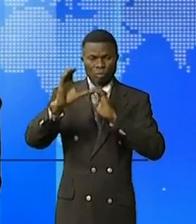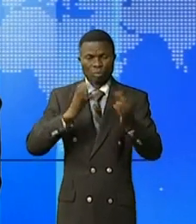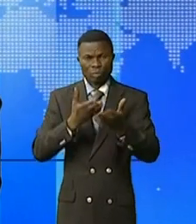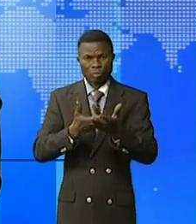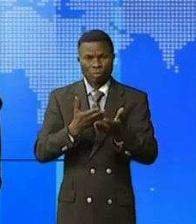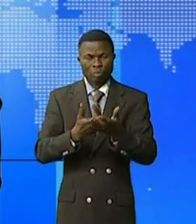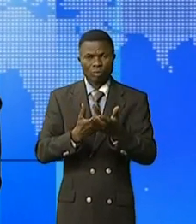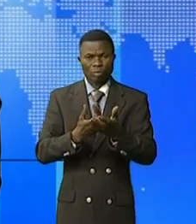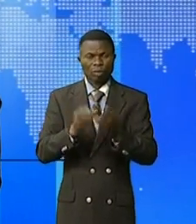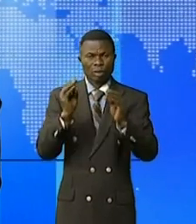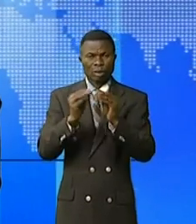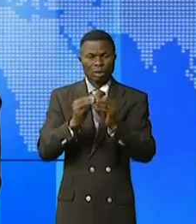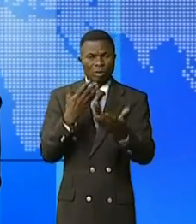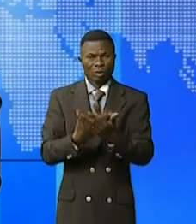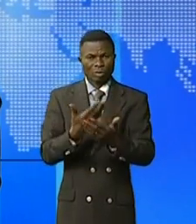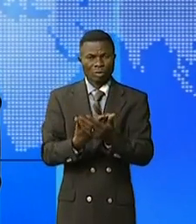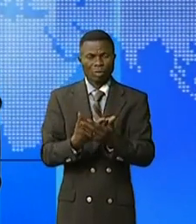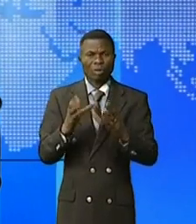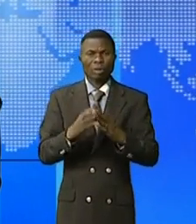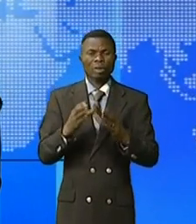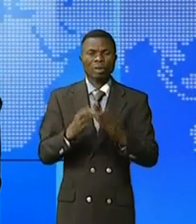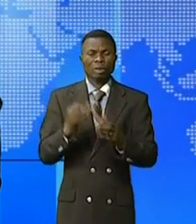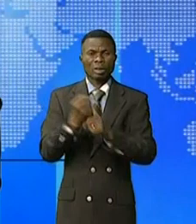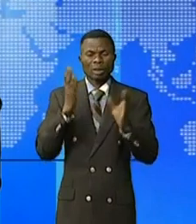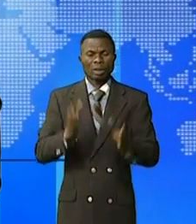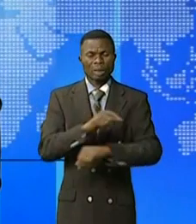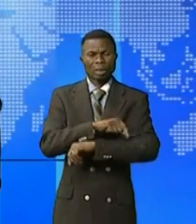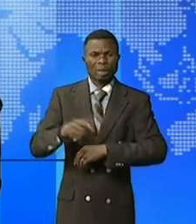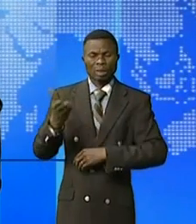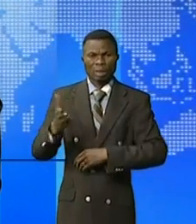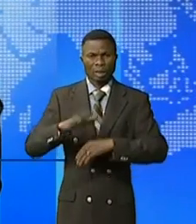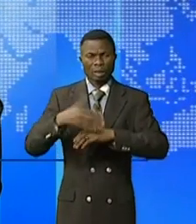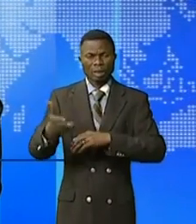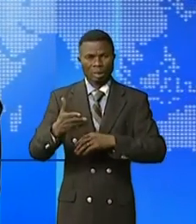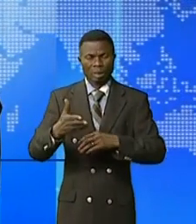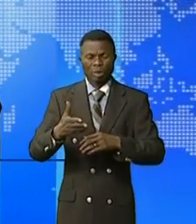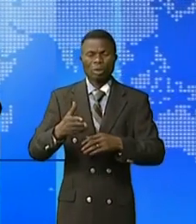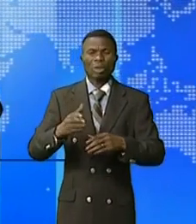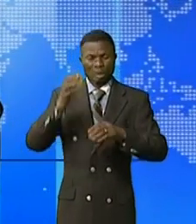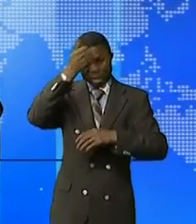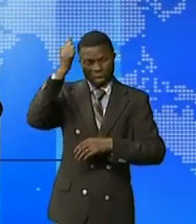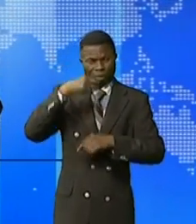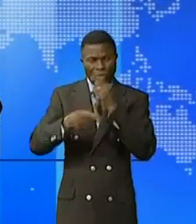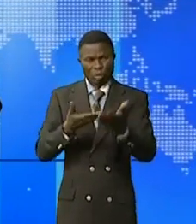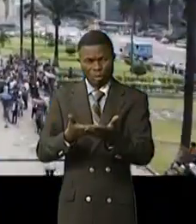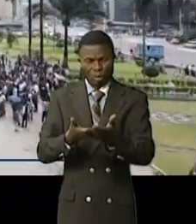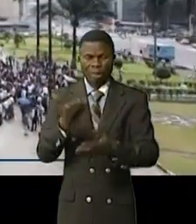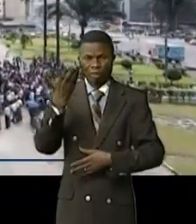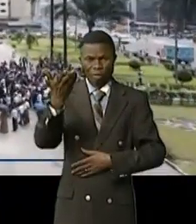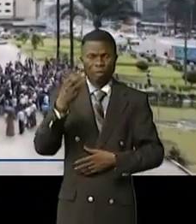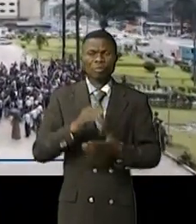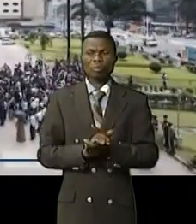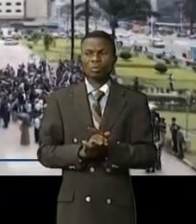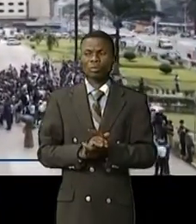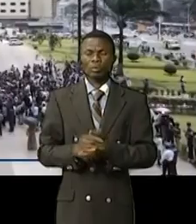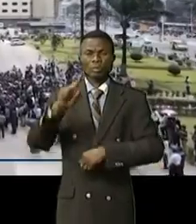a eu une réunion urgente avec les agents et cadres après le déclenchement de la grève. Reportage. C'est une